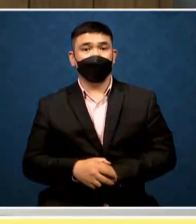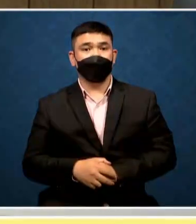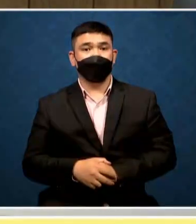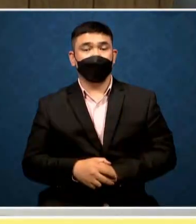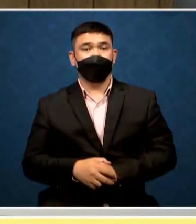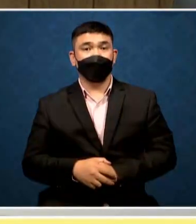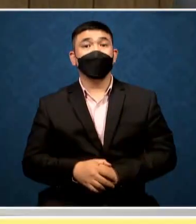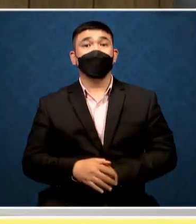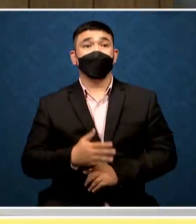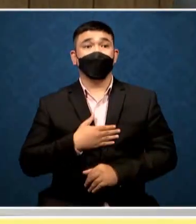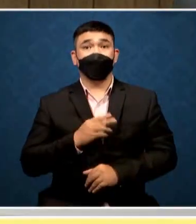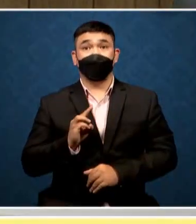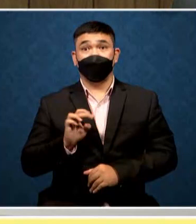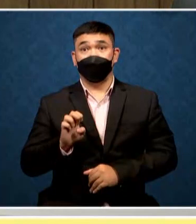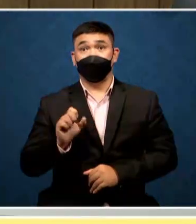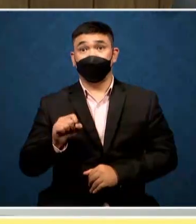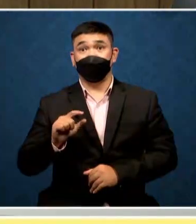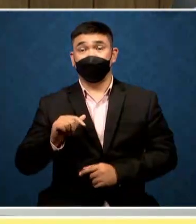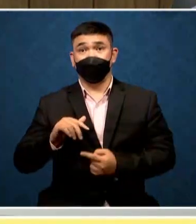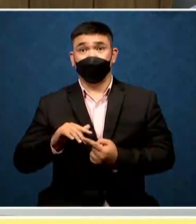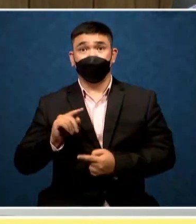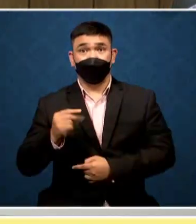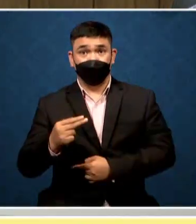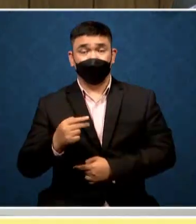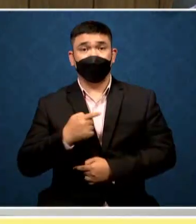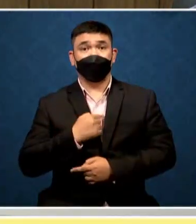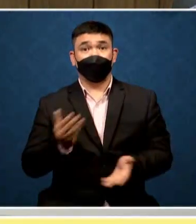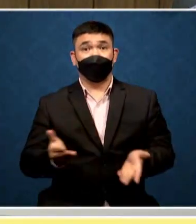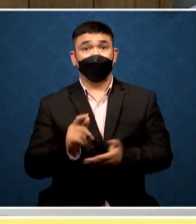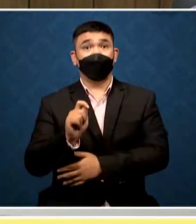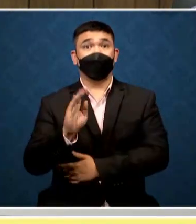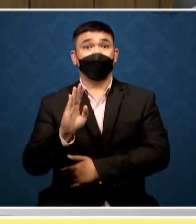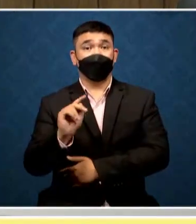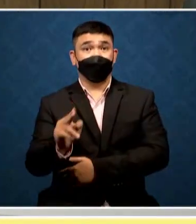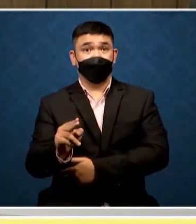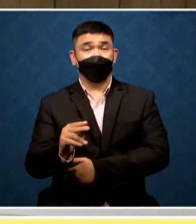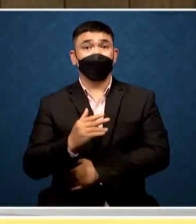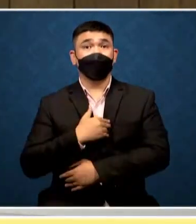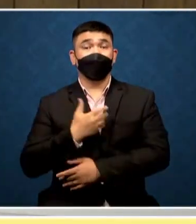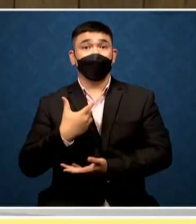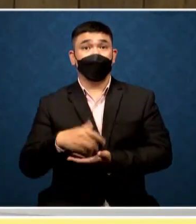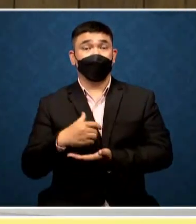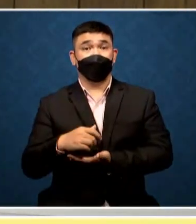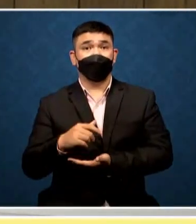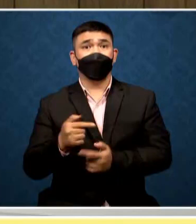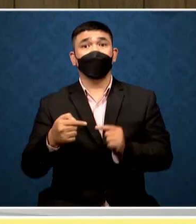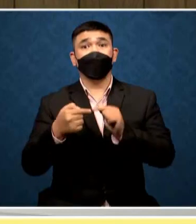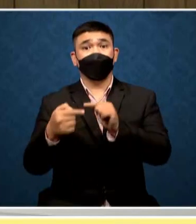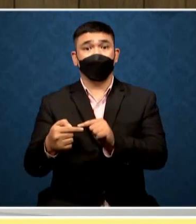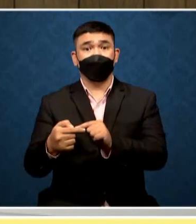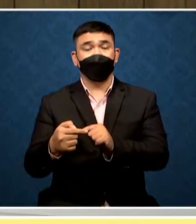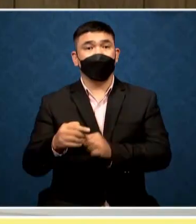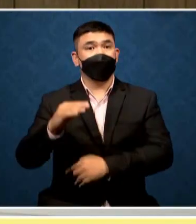ผมวิสุทธิ์ประกอบความดีผู้ตรวจราชการกรมส่งเสริมกรรมของถิ่นขออนุญาตตอบท่านพล